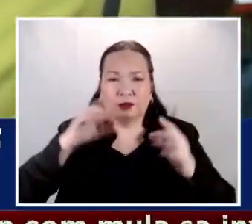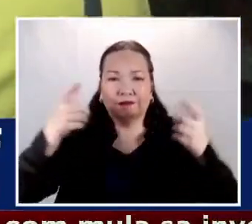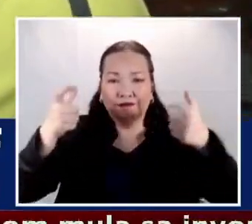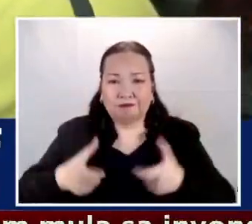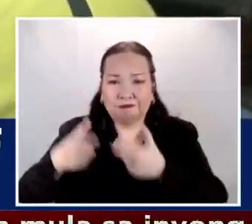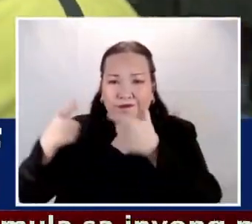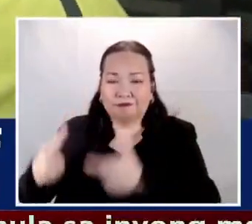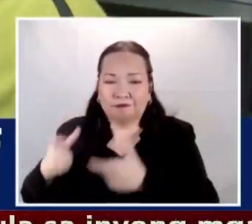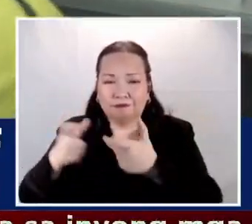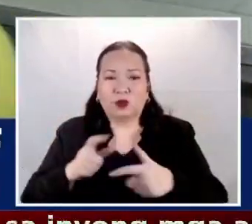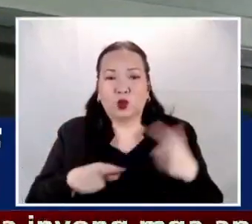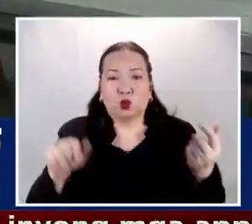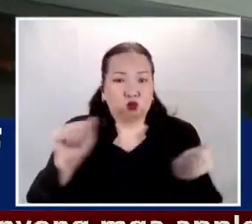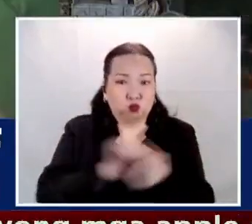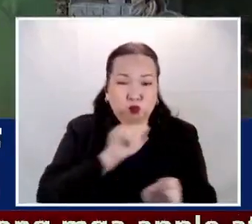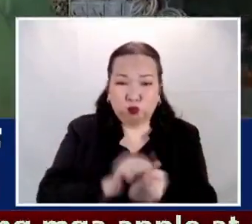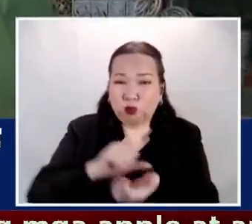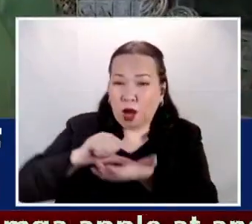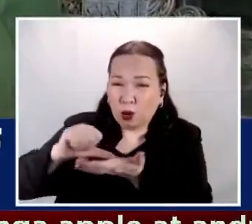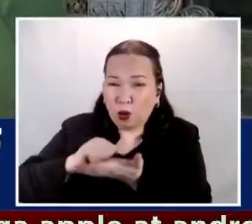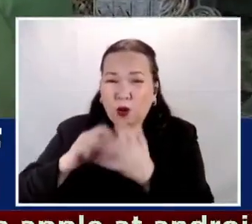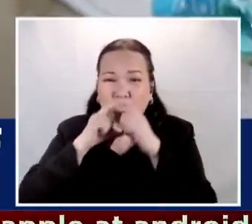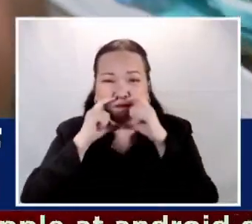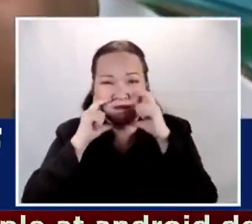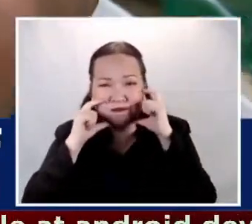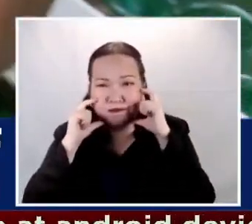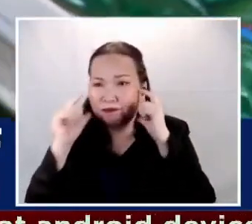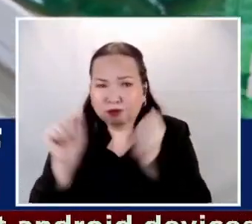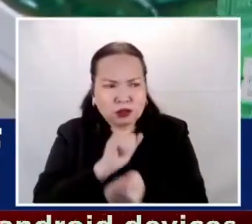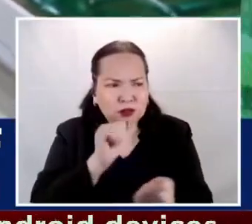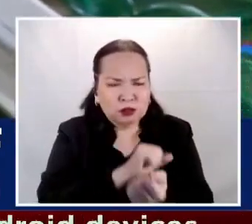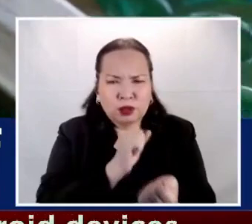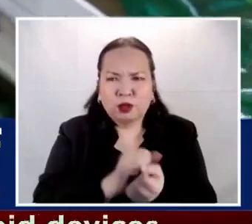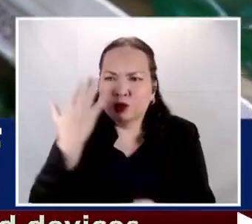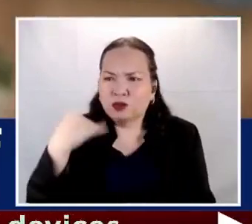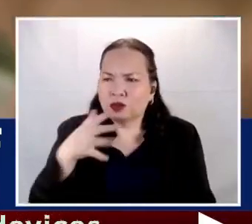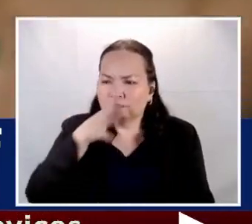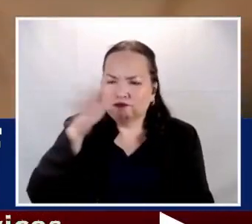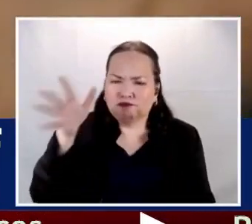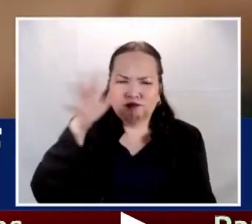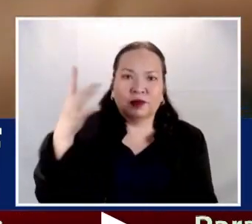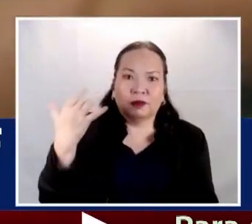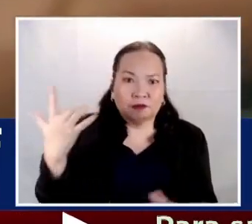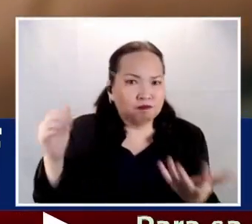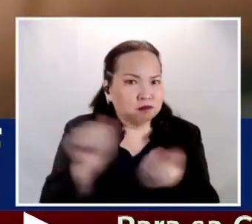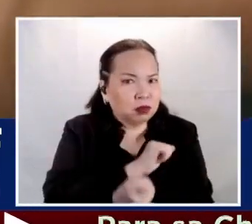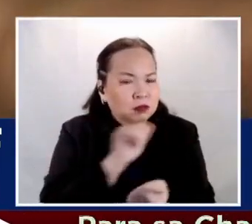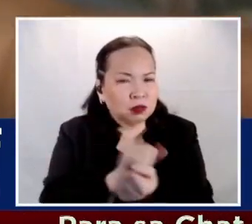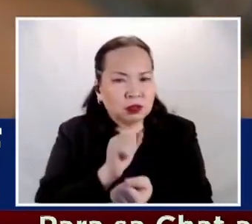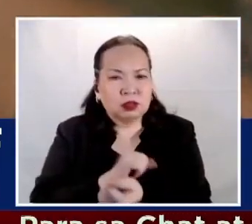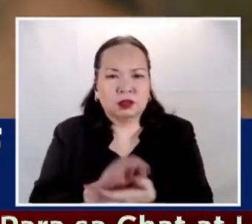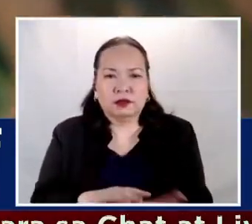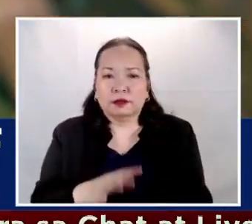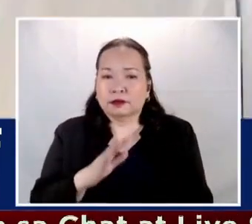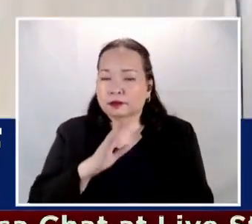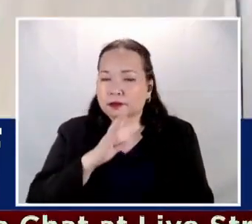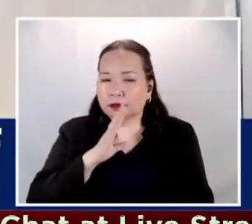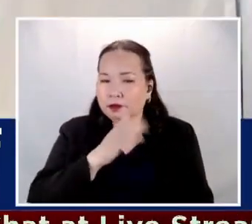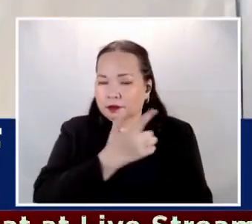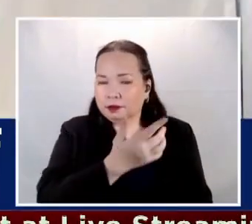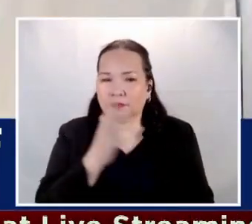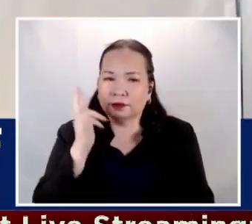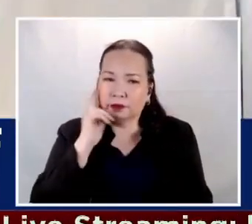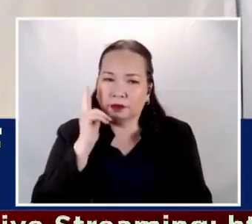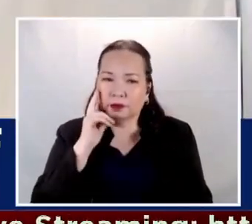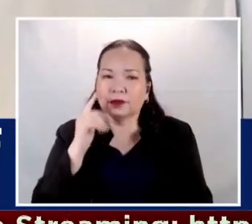Nagkaubusan ng alkohol at face mask, mga bagay na dati hindi naman pinapansin. Community